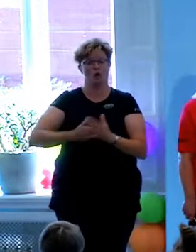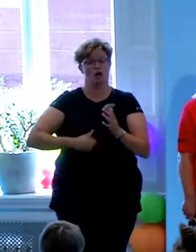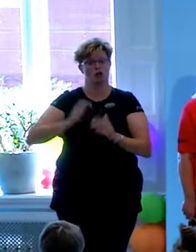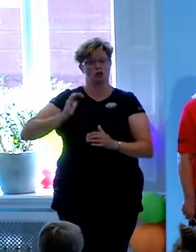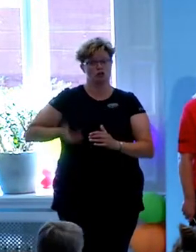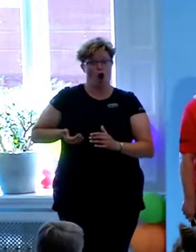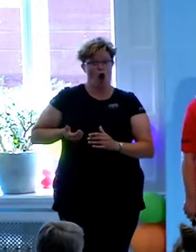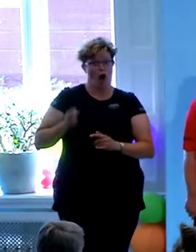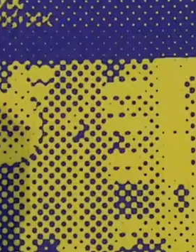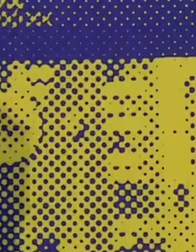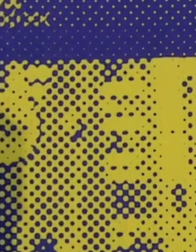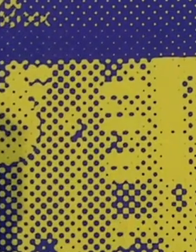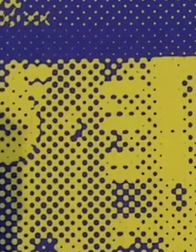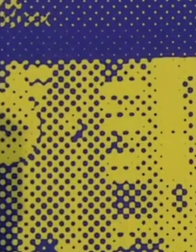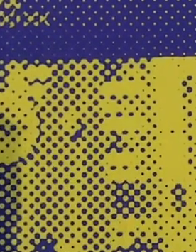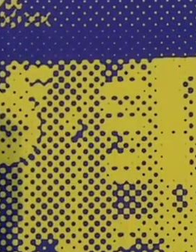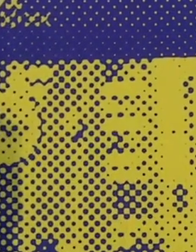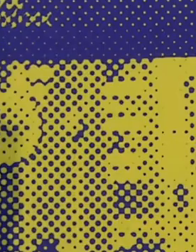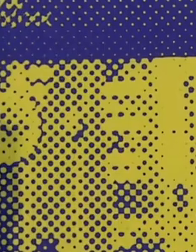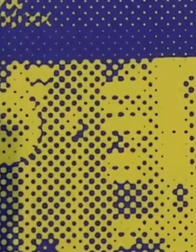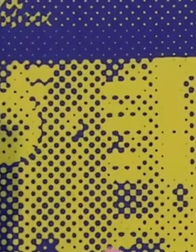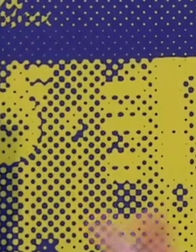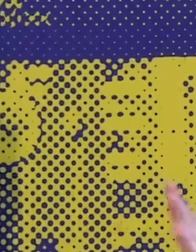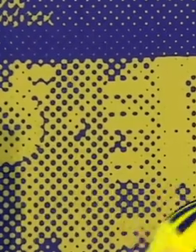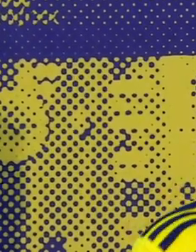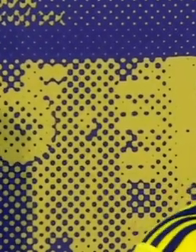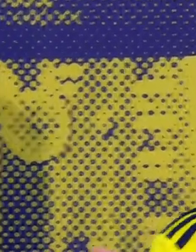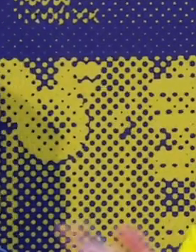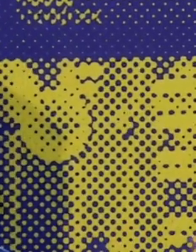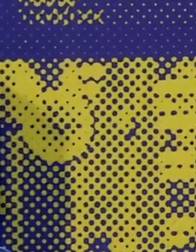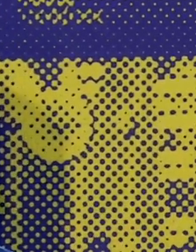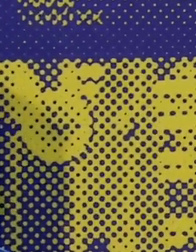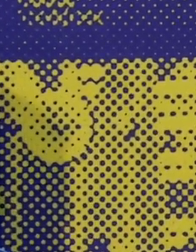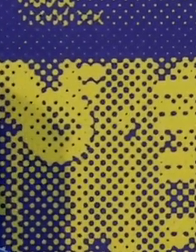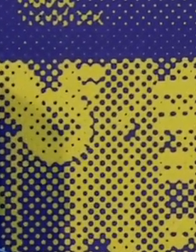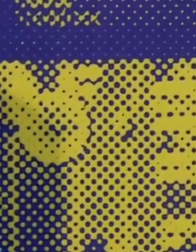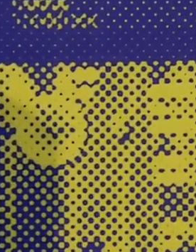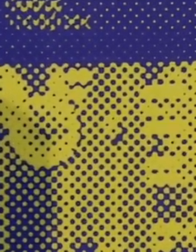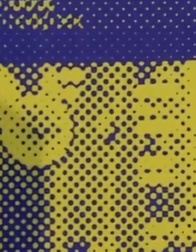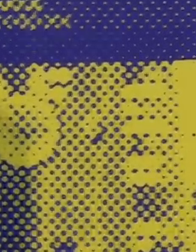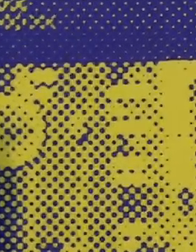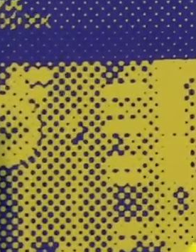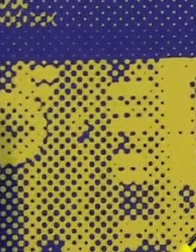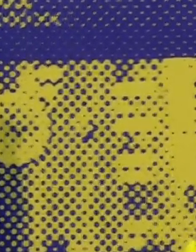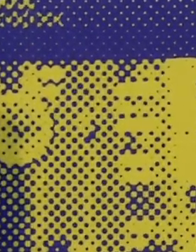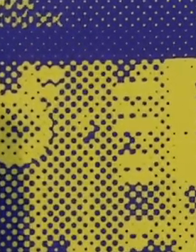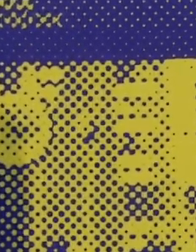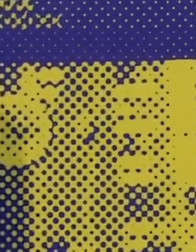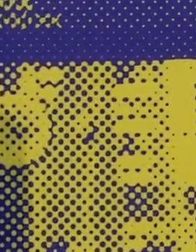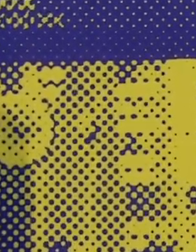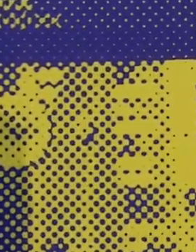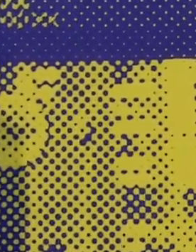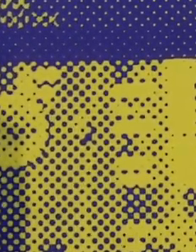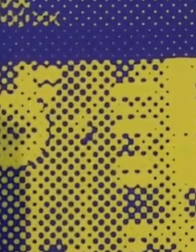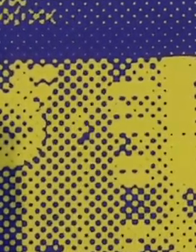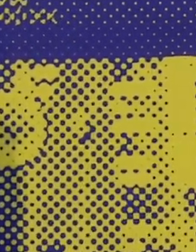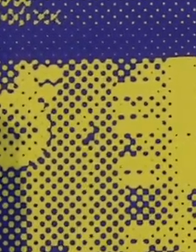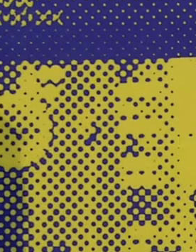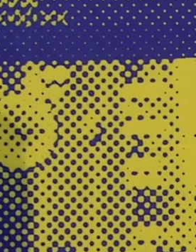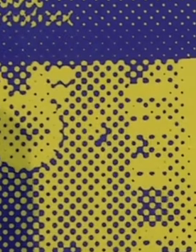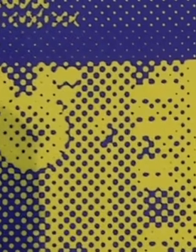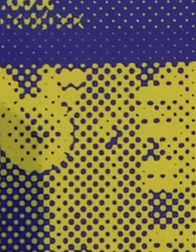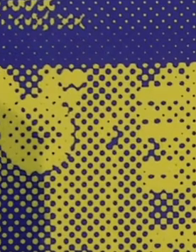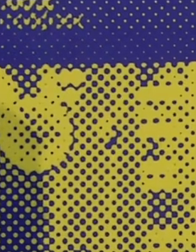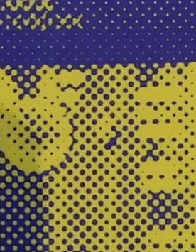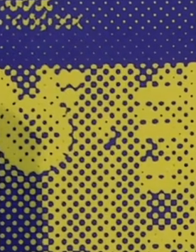nervös är du just nu? Jag sa det till dig förut, inte för panelen, inte för det här samtalet. Nej, det var inte det jag menar. Men däremot så naturligtvis så börjar det att